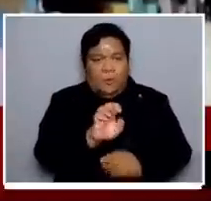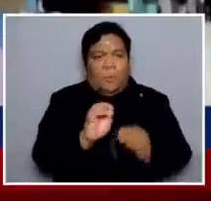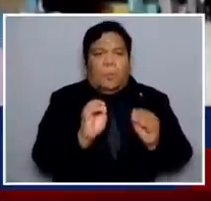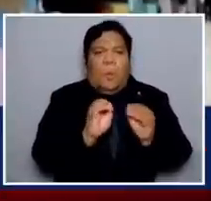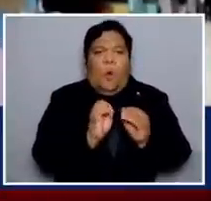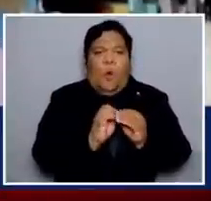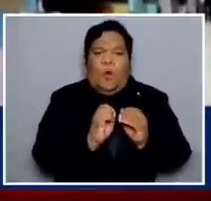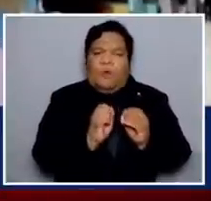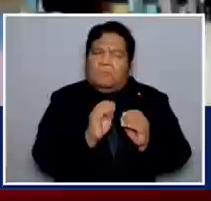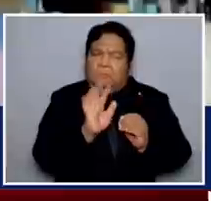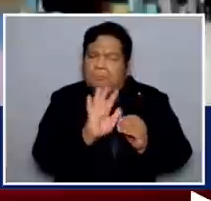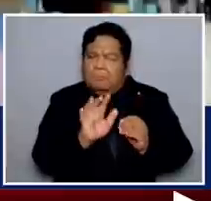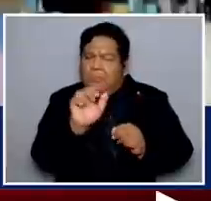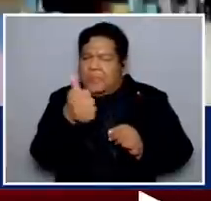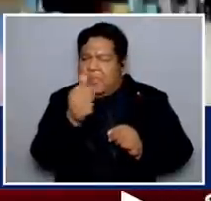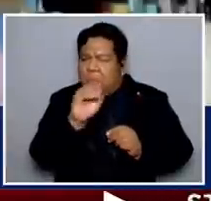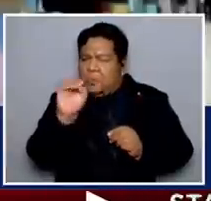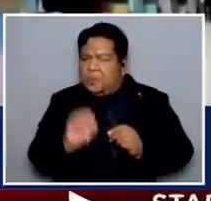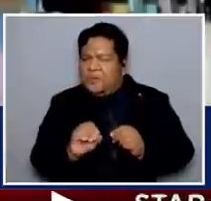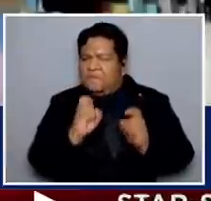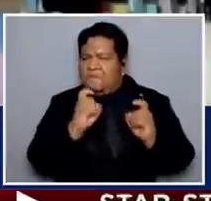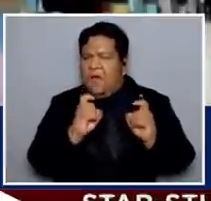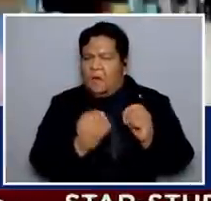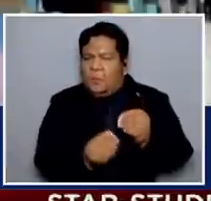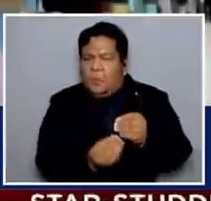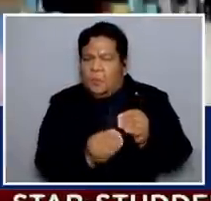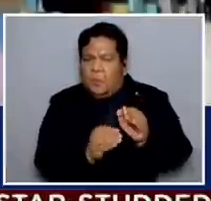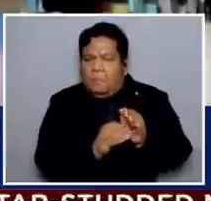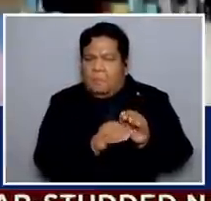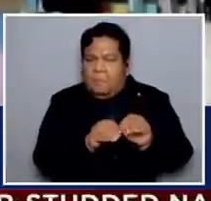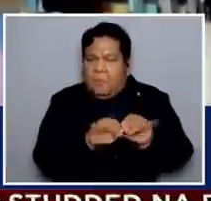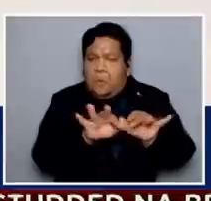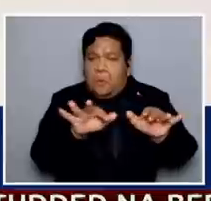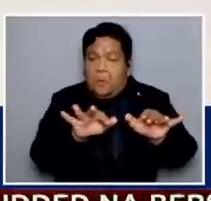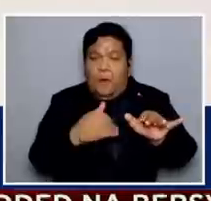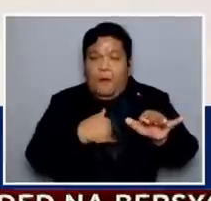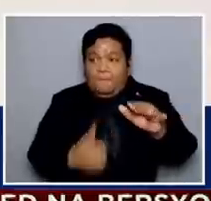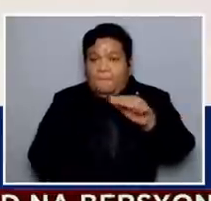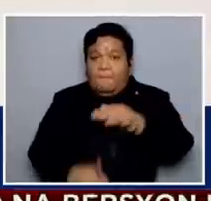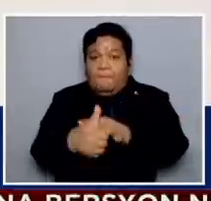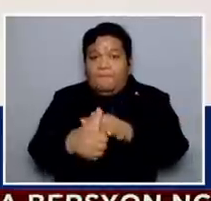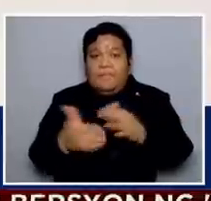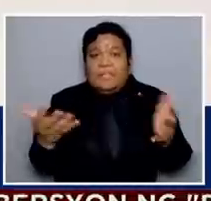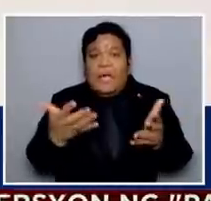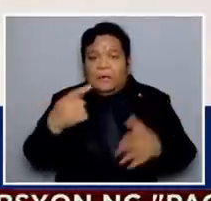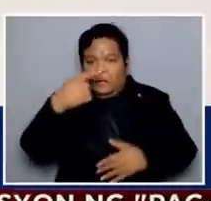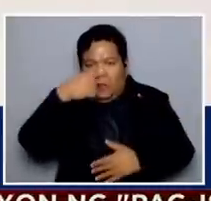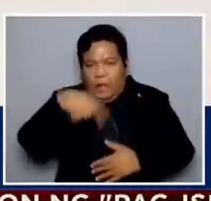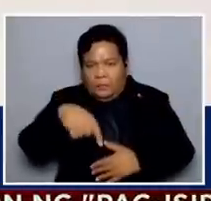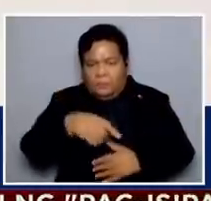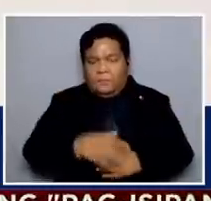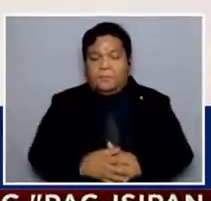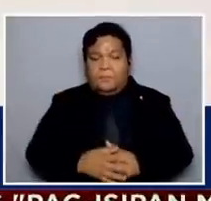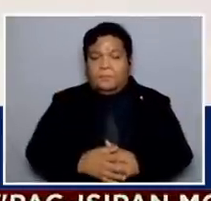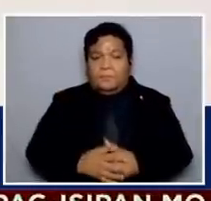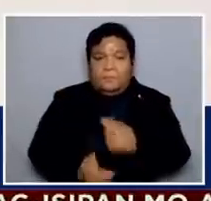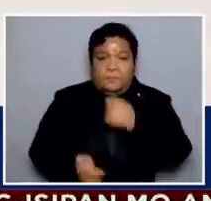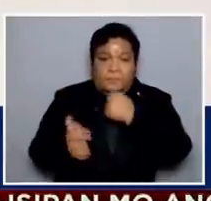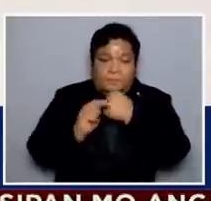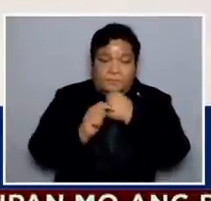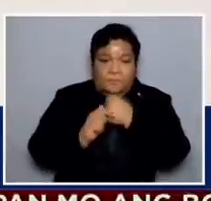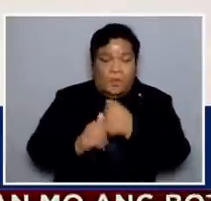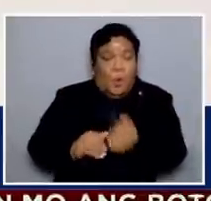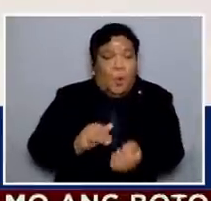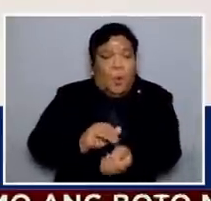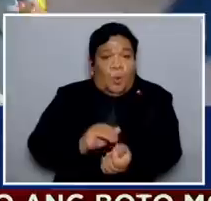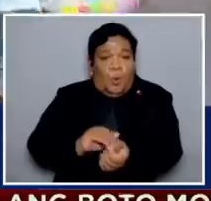nila, and may na-report na na isang case sa Thailand. Pero si Dr. Maricar Limpin ng Philippine